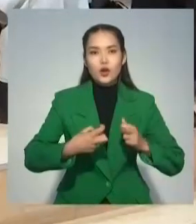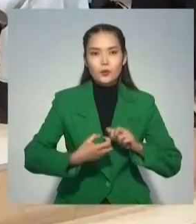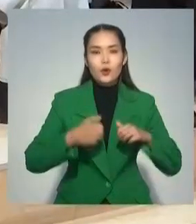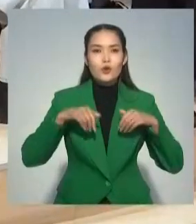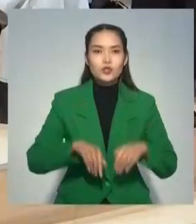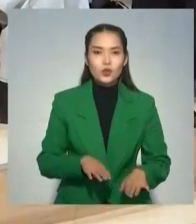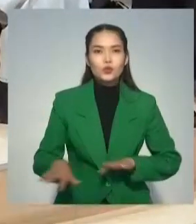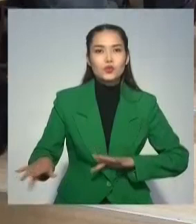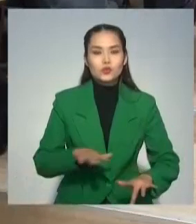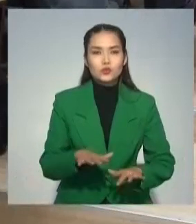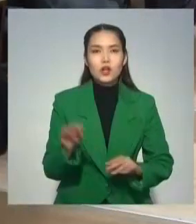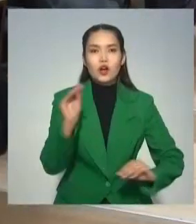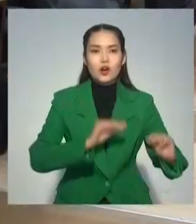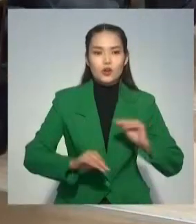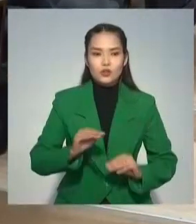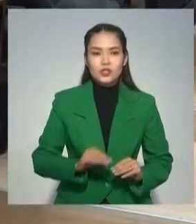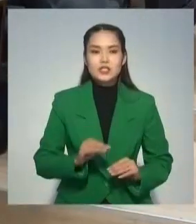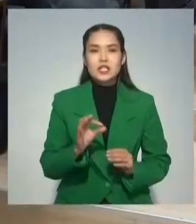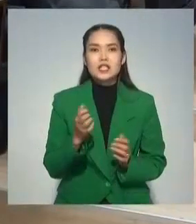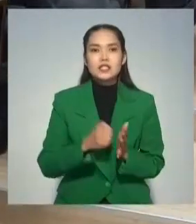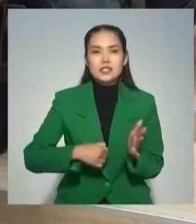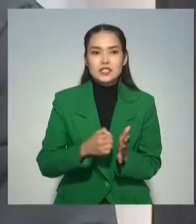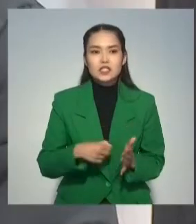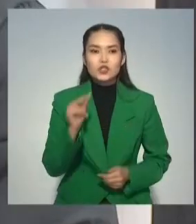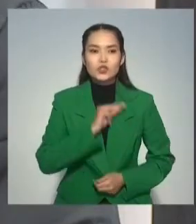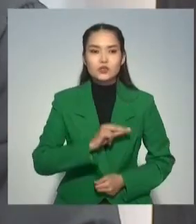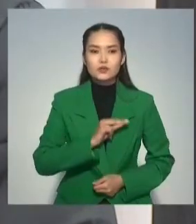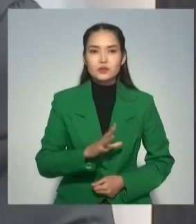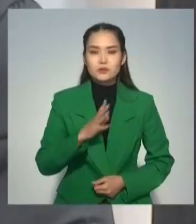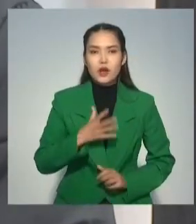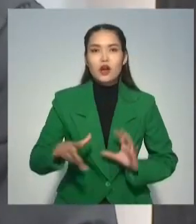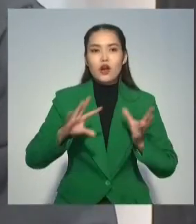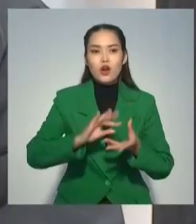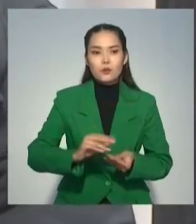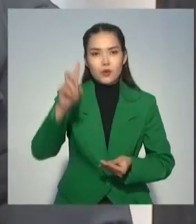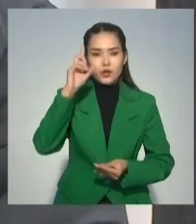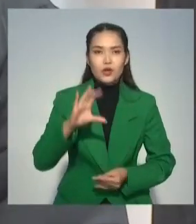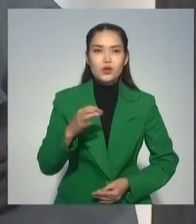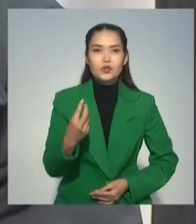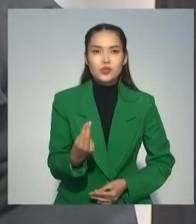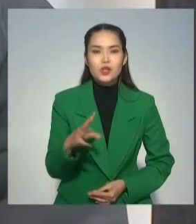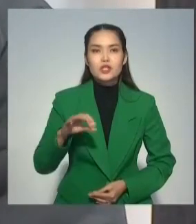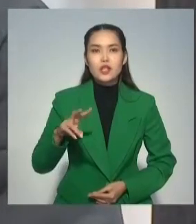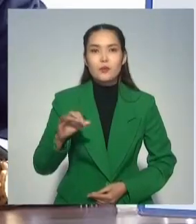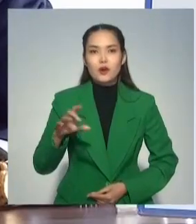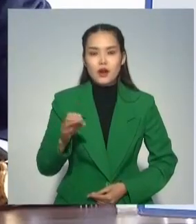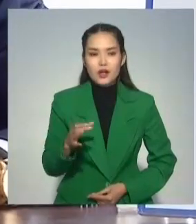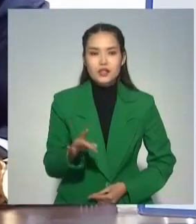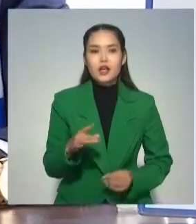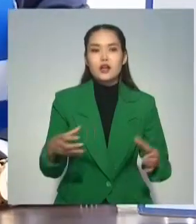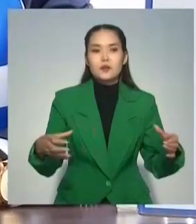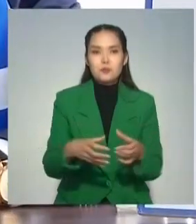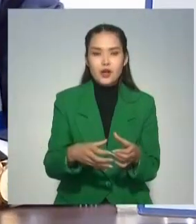шешу жолдарын қарастыруға ниетті екенін жеткізді. Жалпыұлттық социал-демократиялық партиясынан